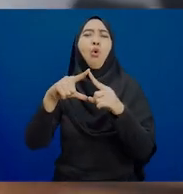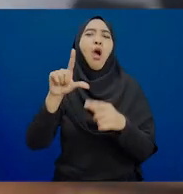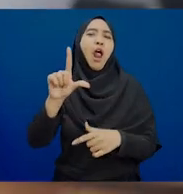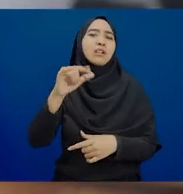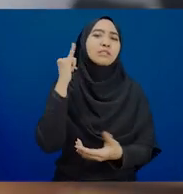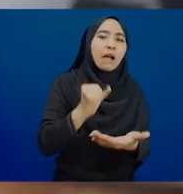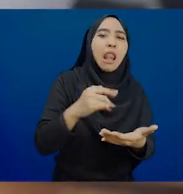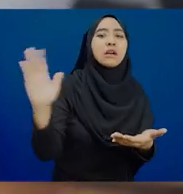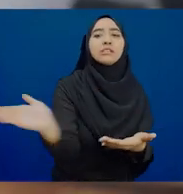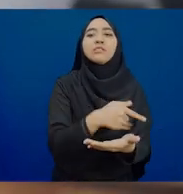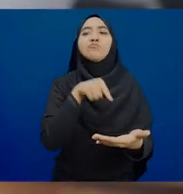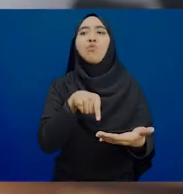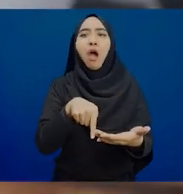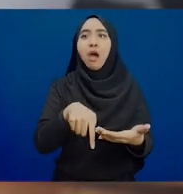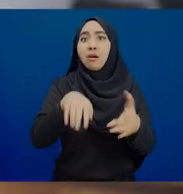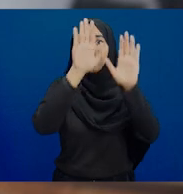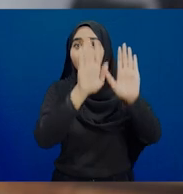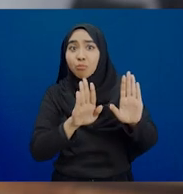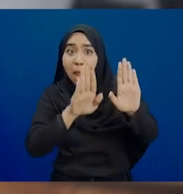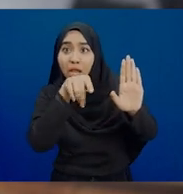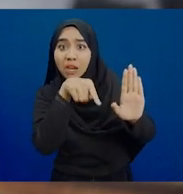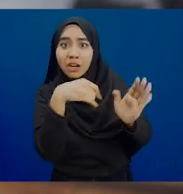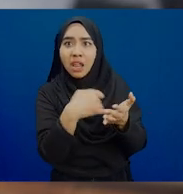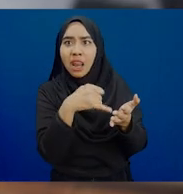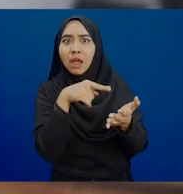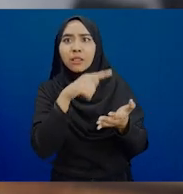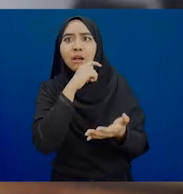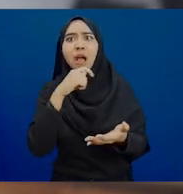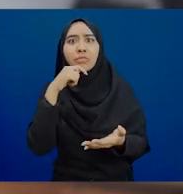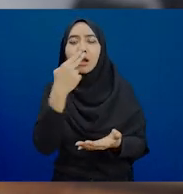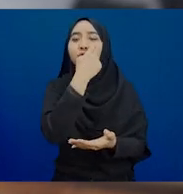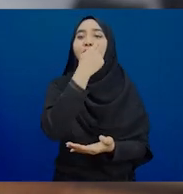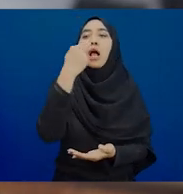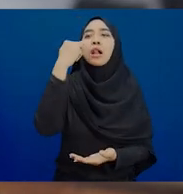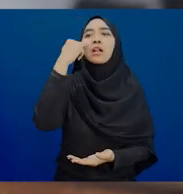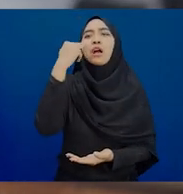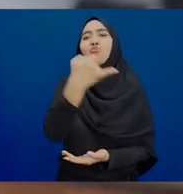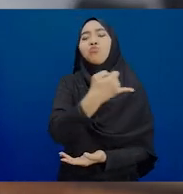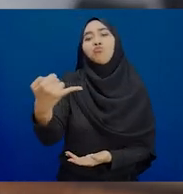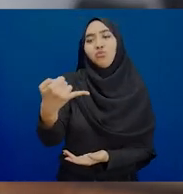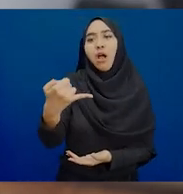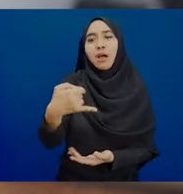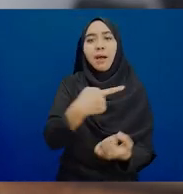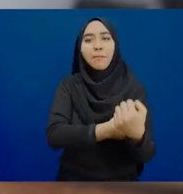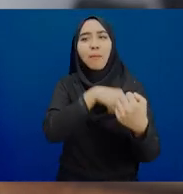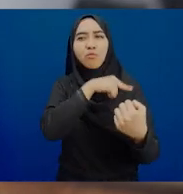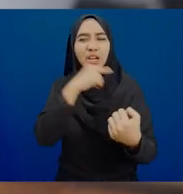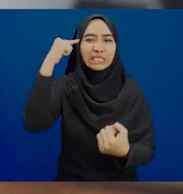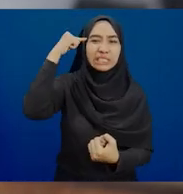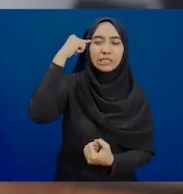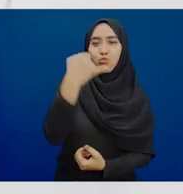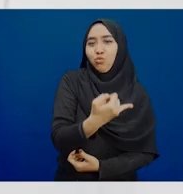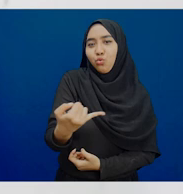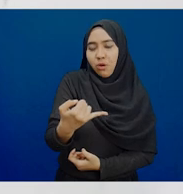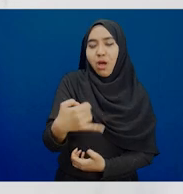sedangkan soalnya lihat di papan tulis. Ternyata penglihatan saya tidak sesuai, tidak